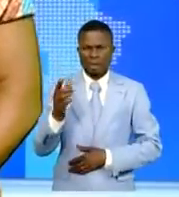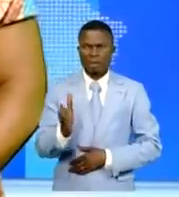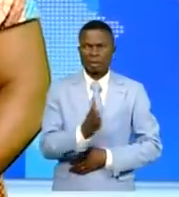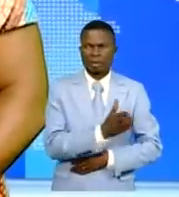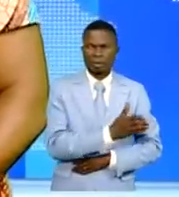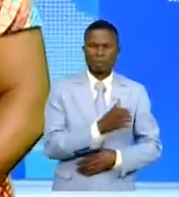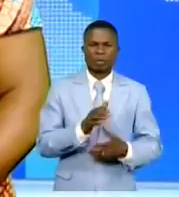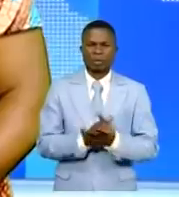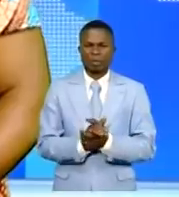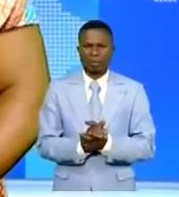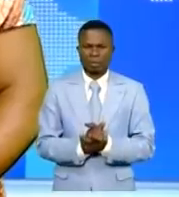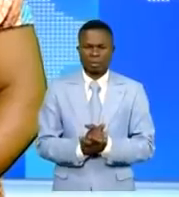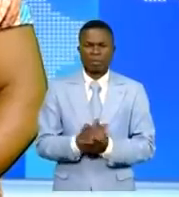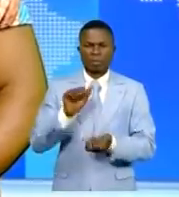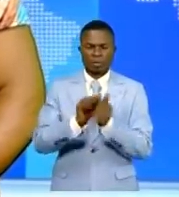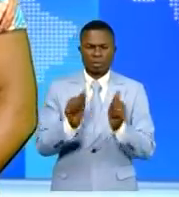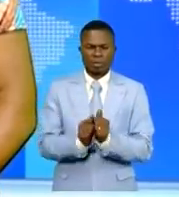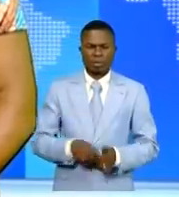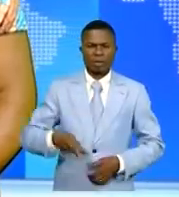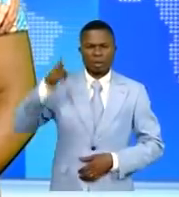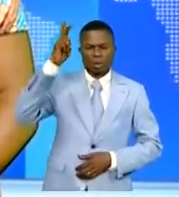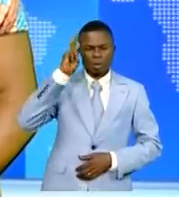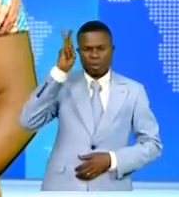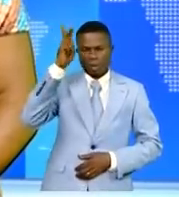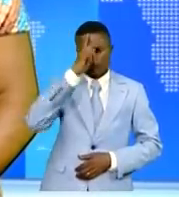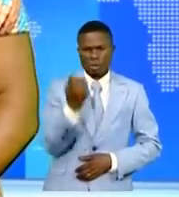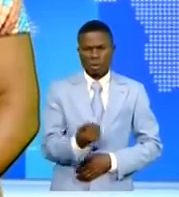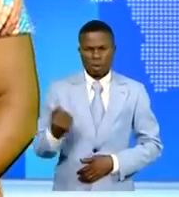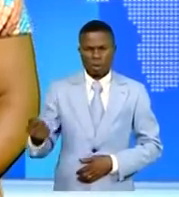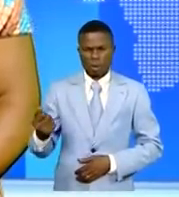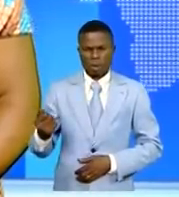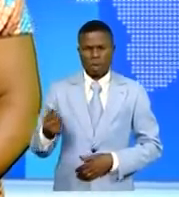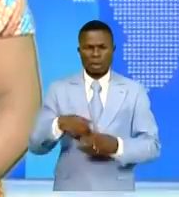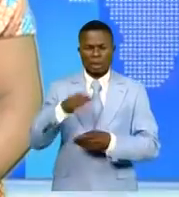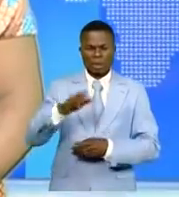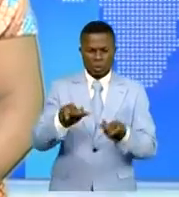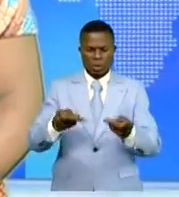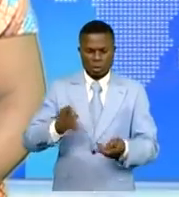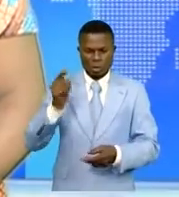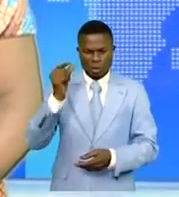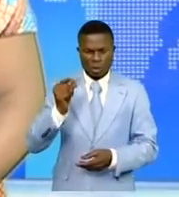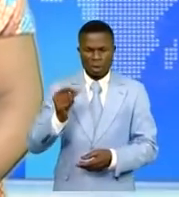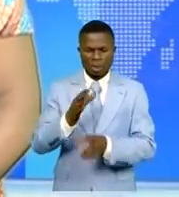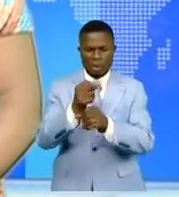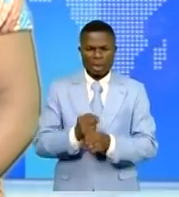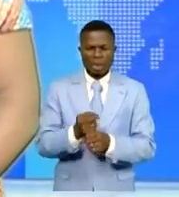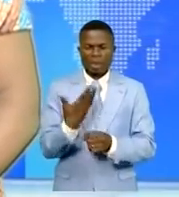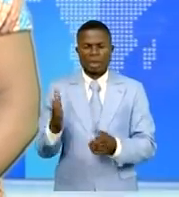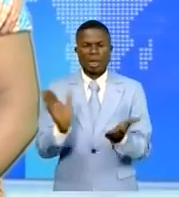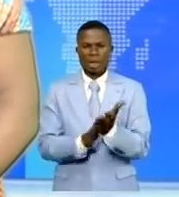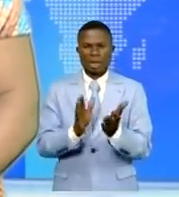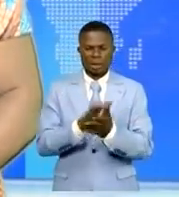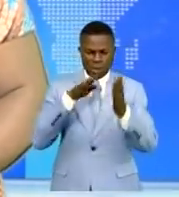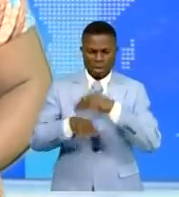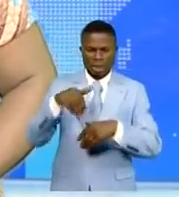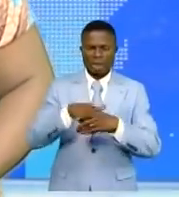Et pendant ces temps, dans la province du Haut-Katanga, les enfants sortis de carrières minières ont bénéficié de kits scolaires de